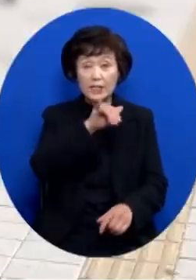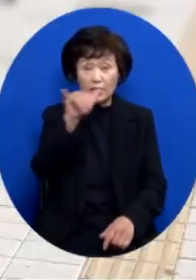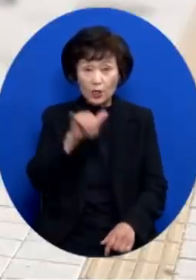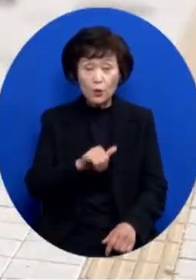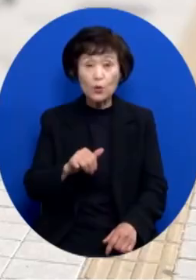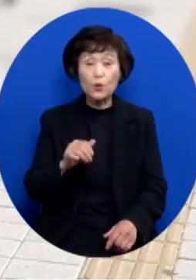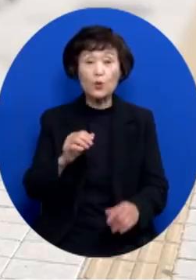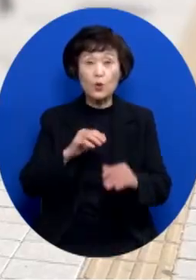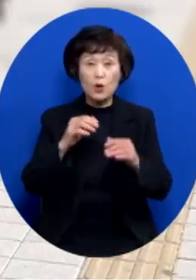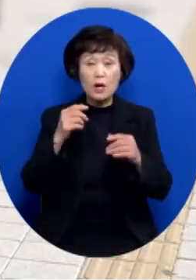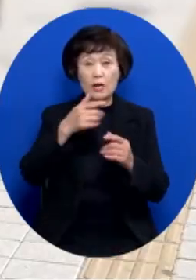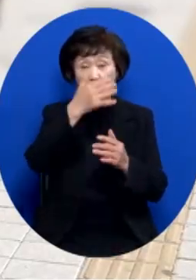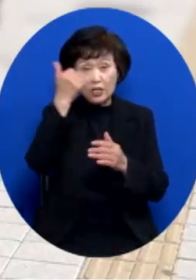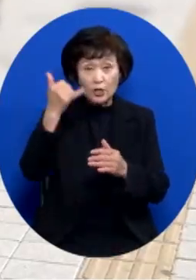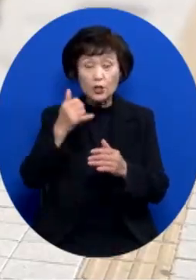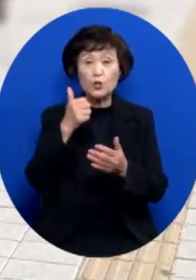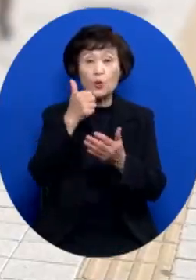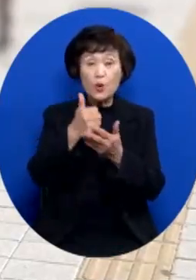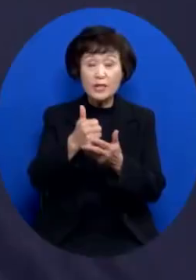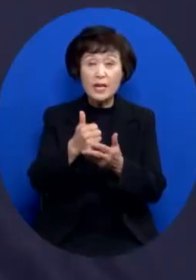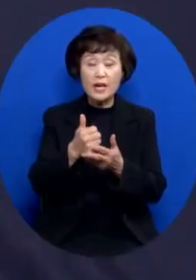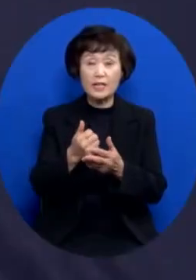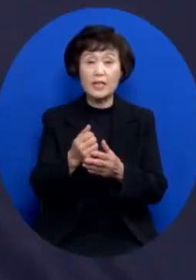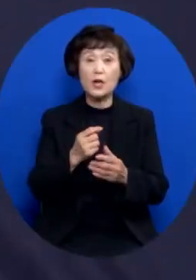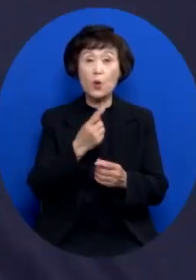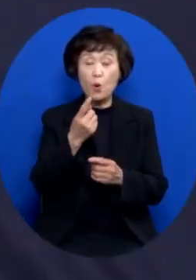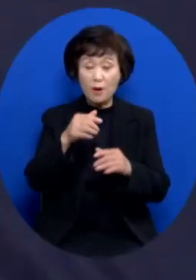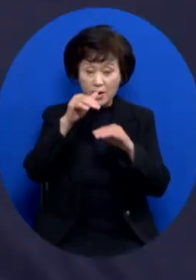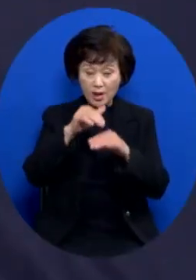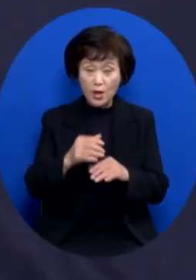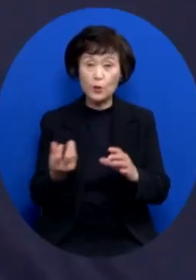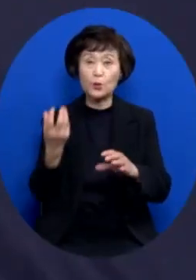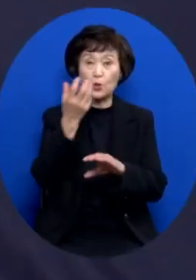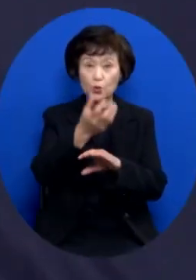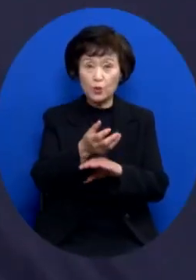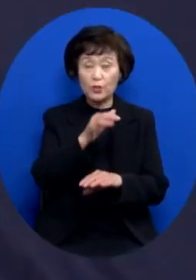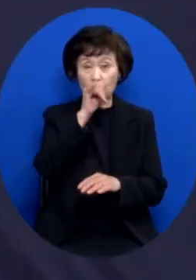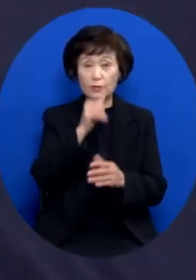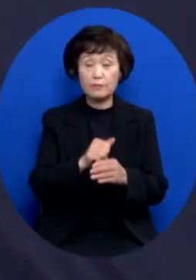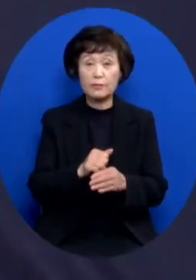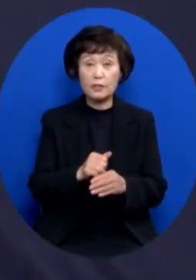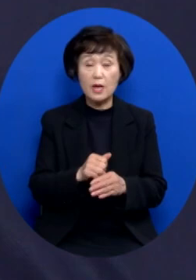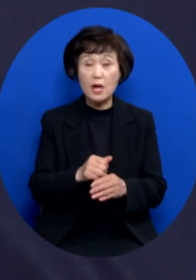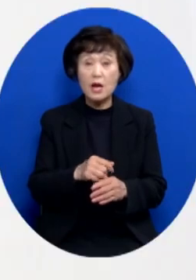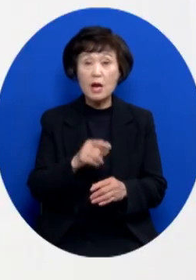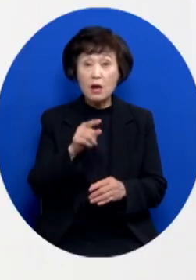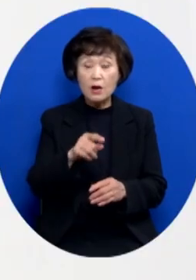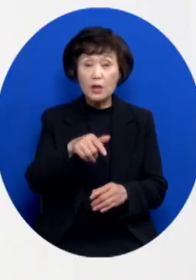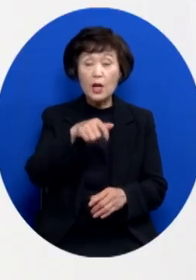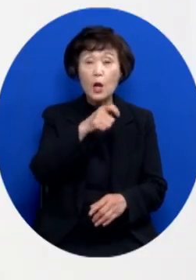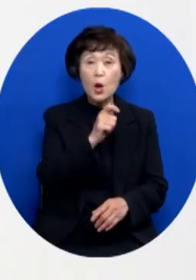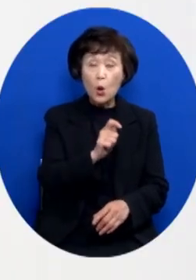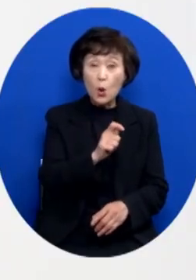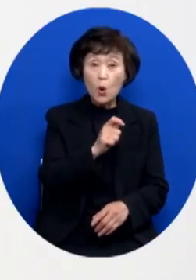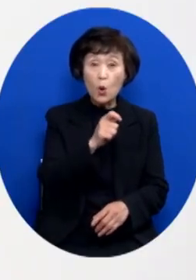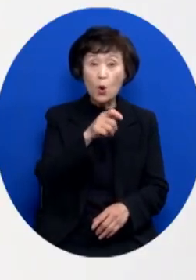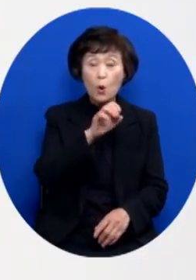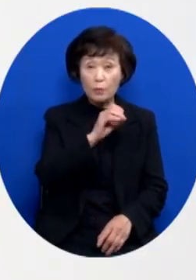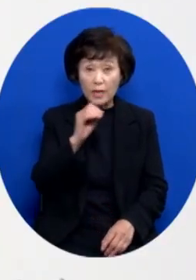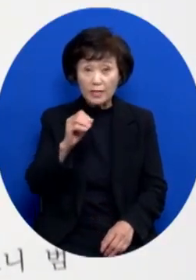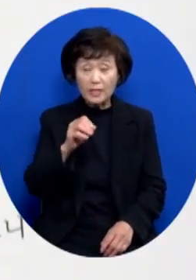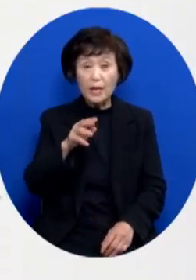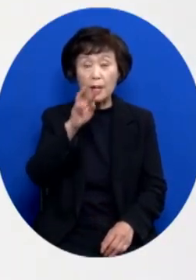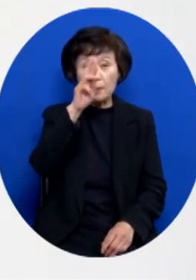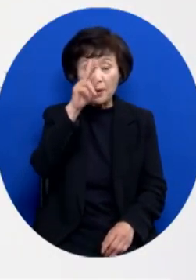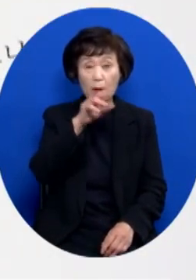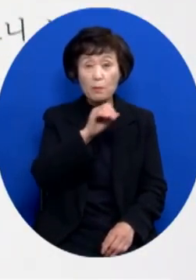작성한 양심 고백 문서가 추가됐습니다. 문서에는 신천지 내부에서 피고발인 고모 씨와 박모 씨가 벌인